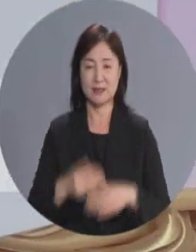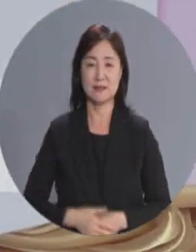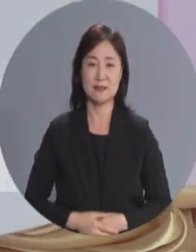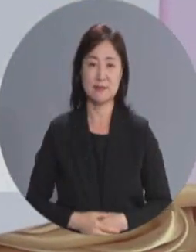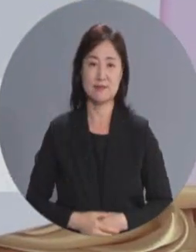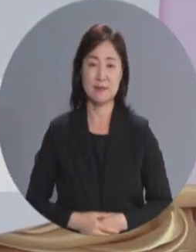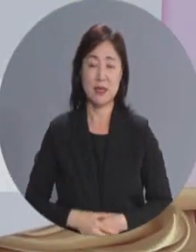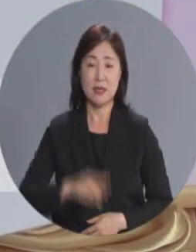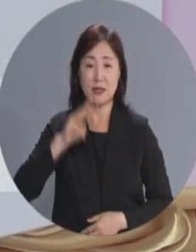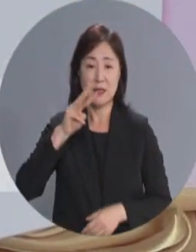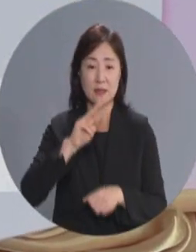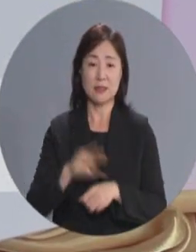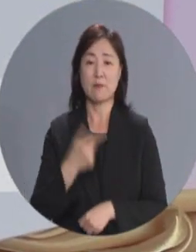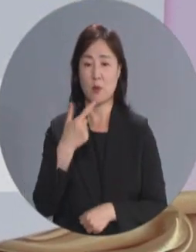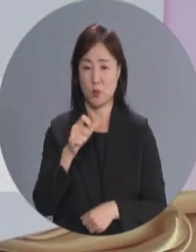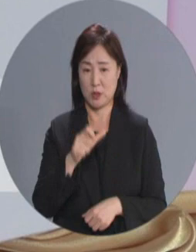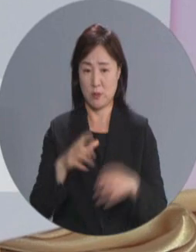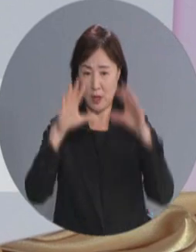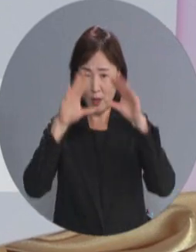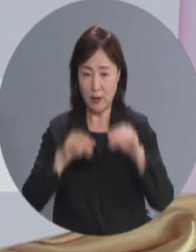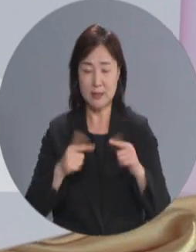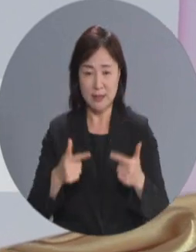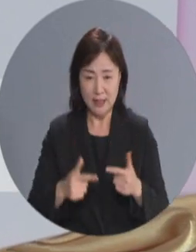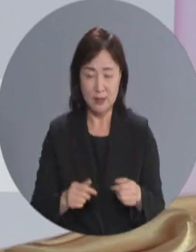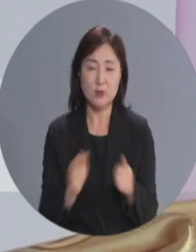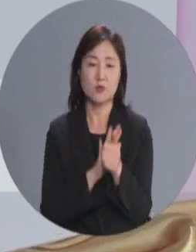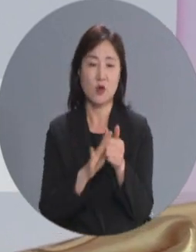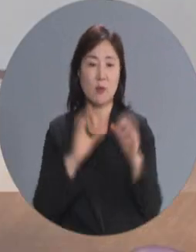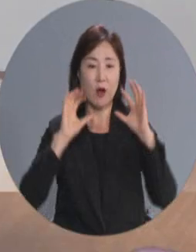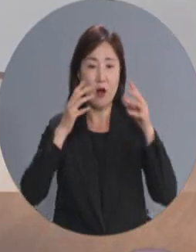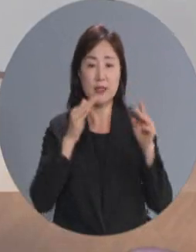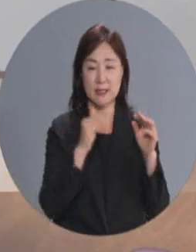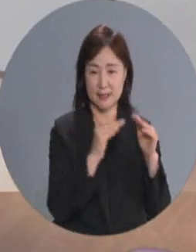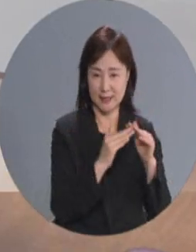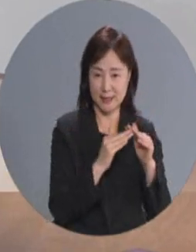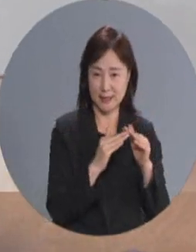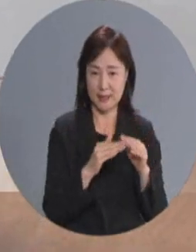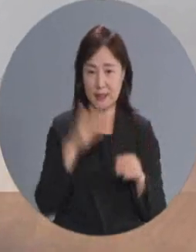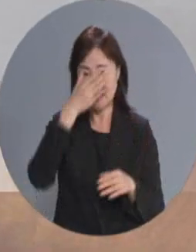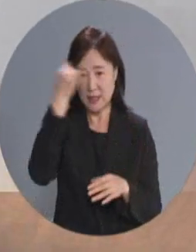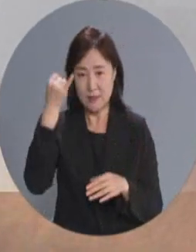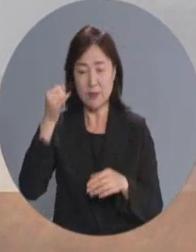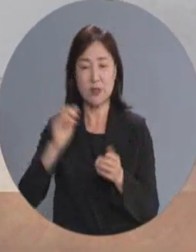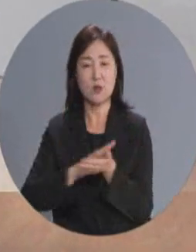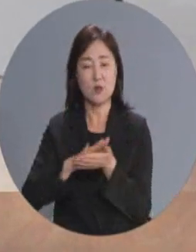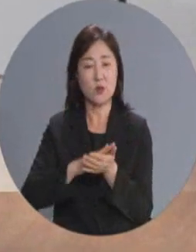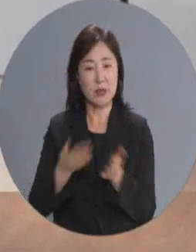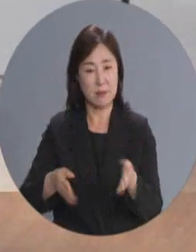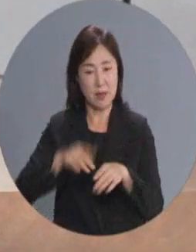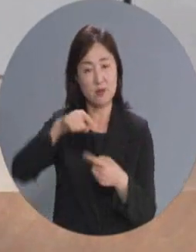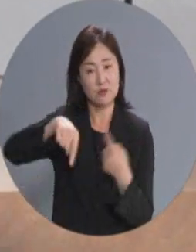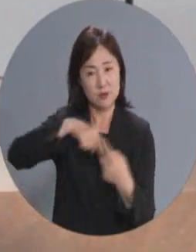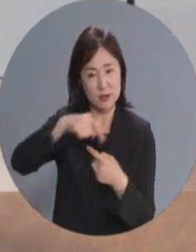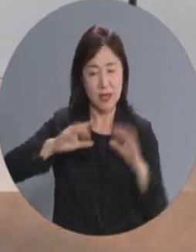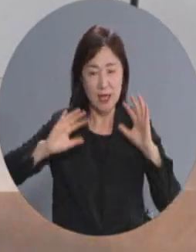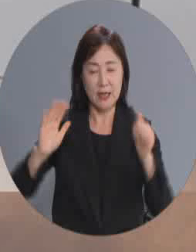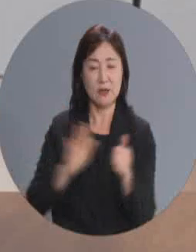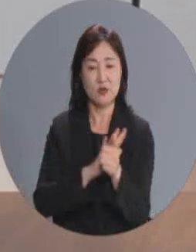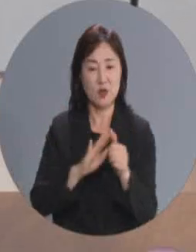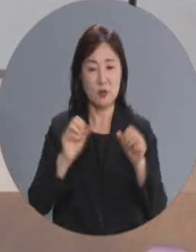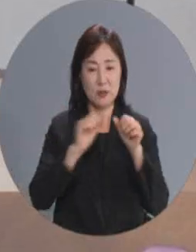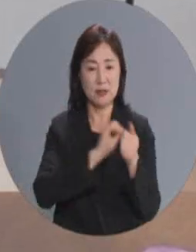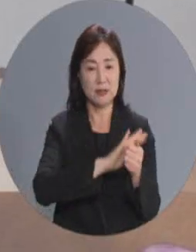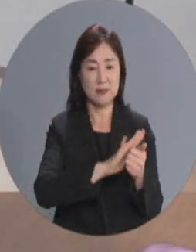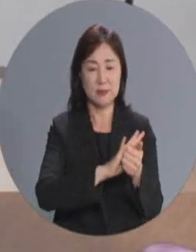고군은 365일 꺼지지 않는 하나 돌봄 어린이 집과 조선 놀이방을 운영하고 아이돌봄 서비스 이용시